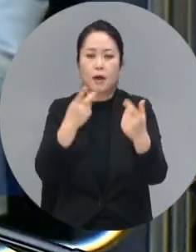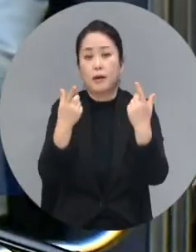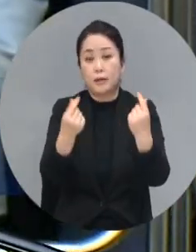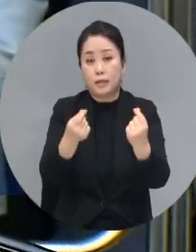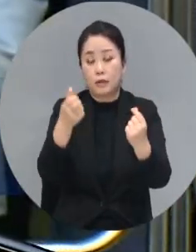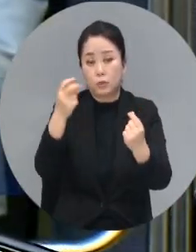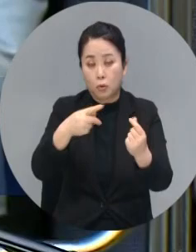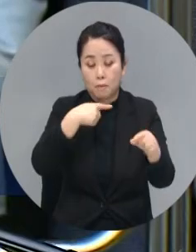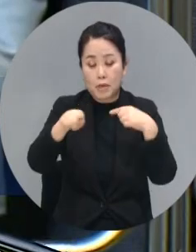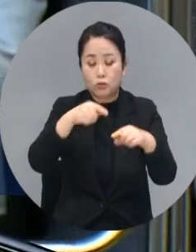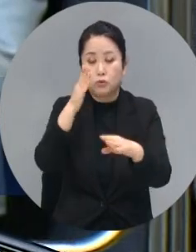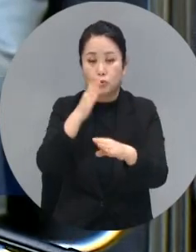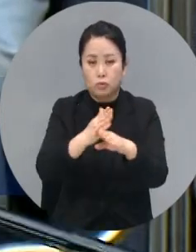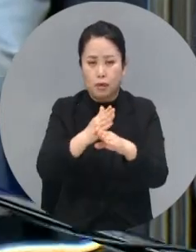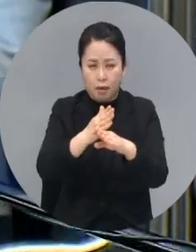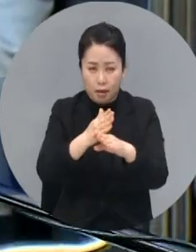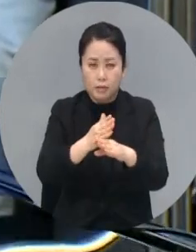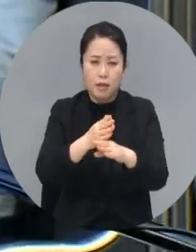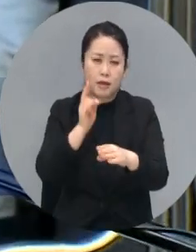민주주의에 대한 심각한